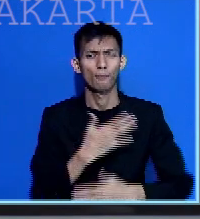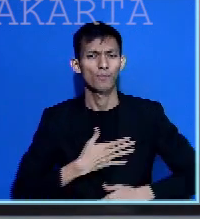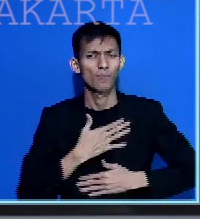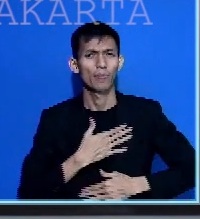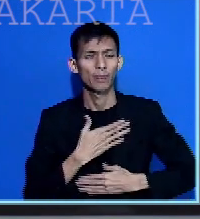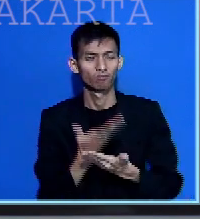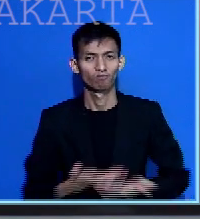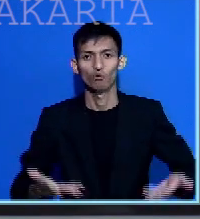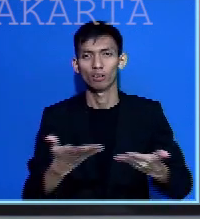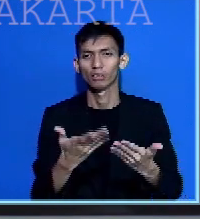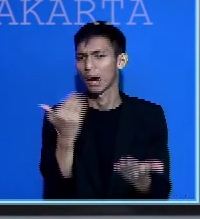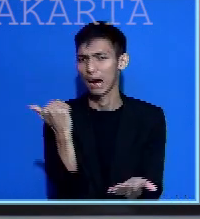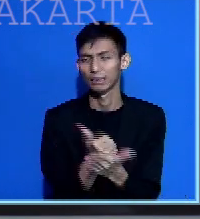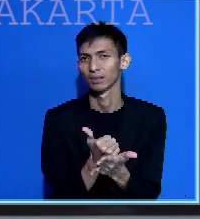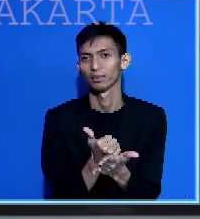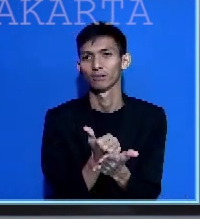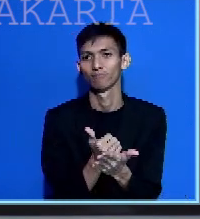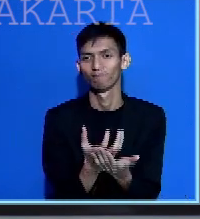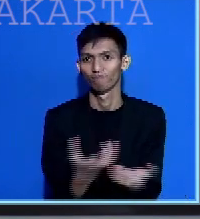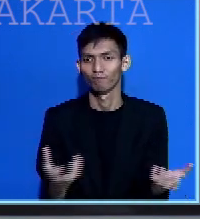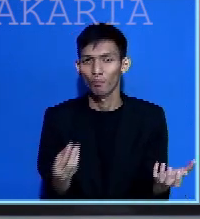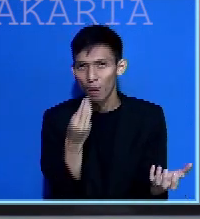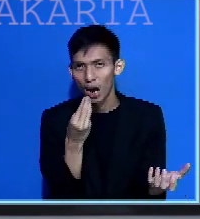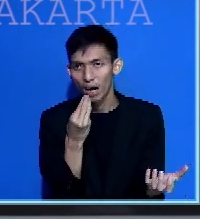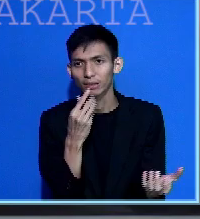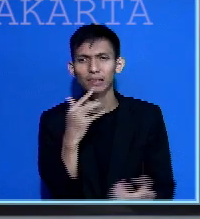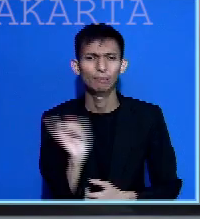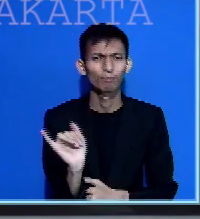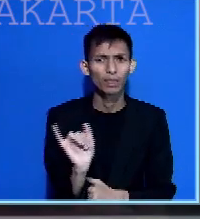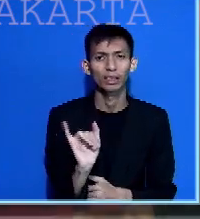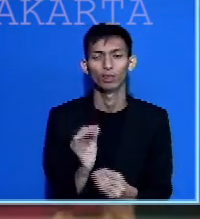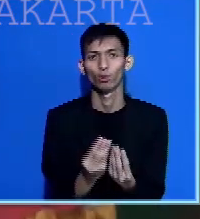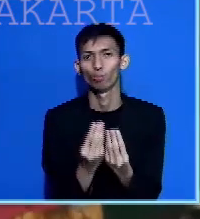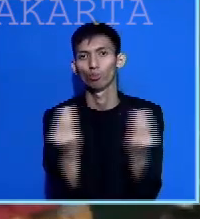asri layaknya menyantap kuliner di kebun belakang rumah.